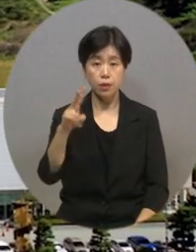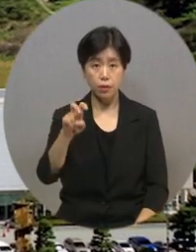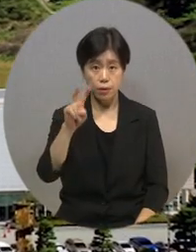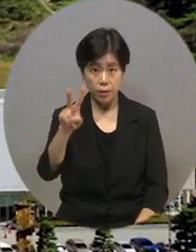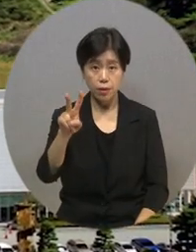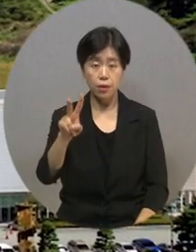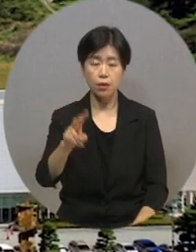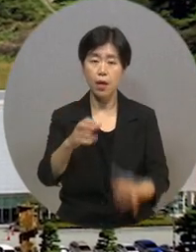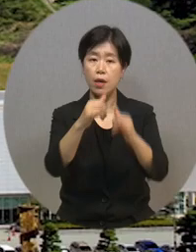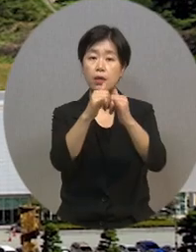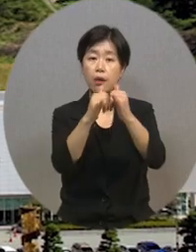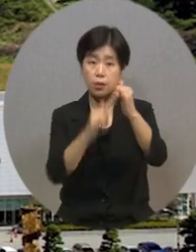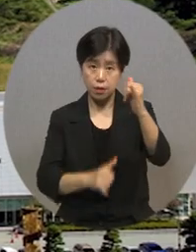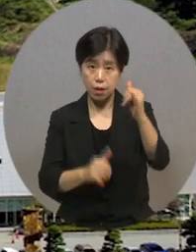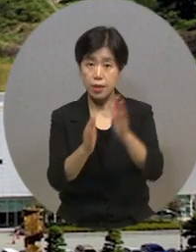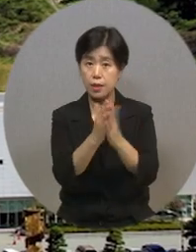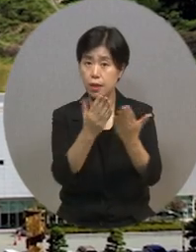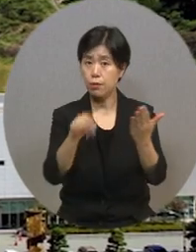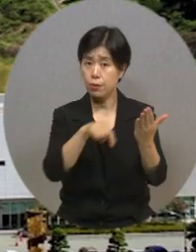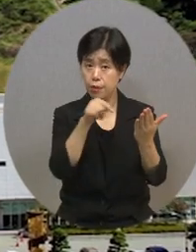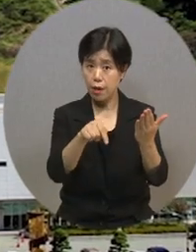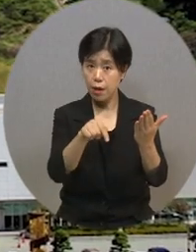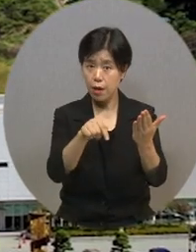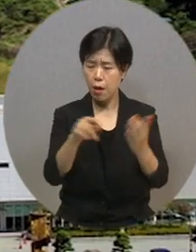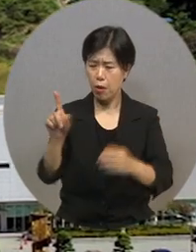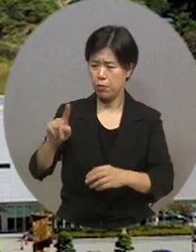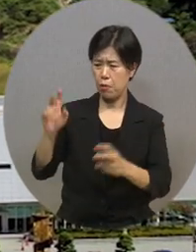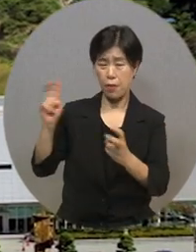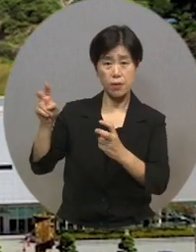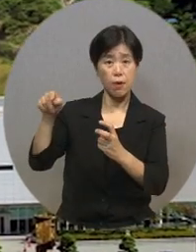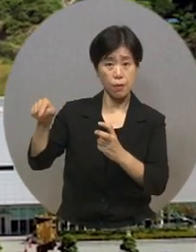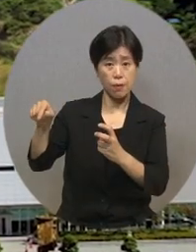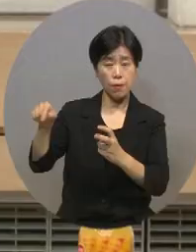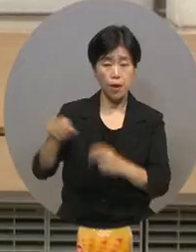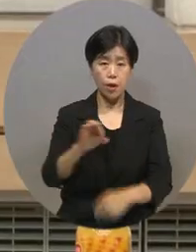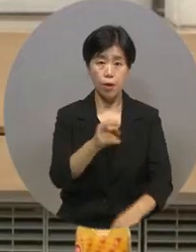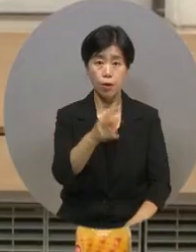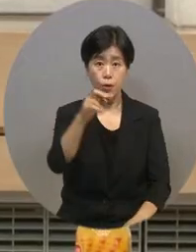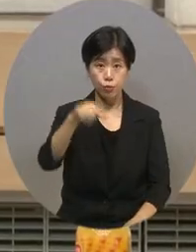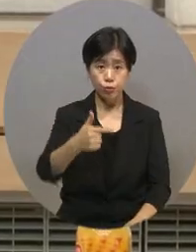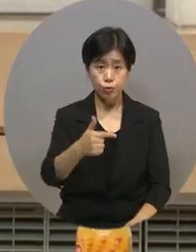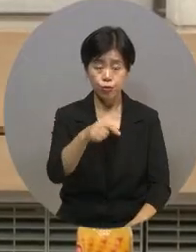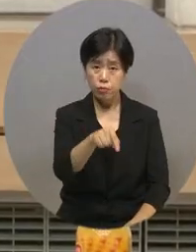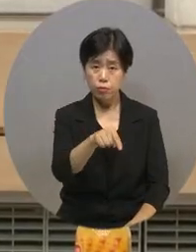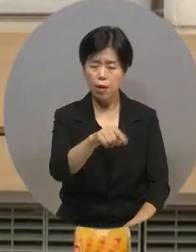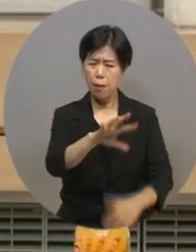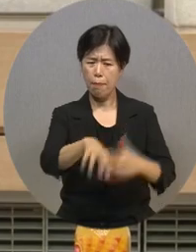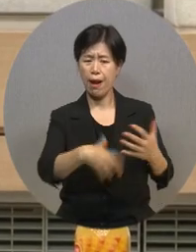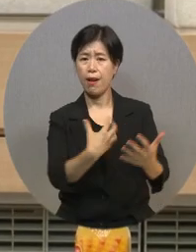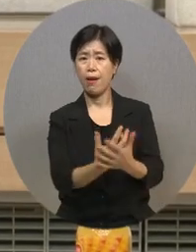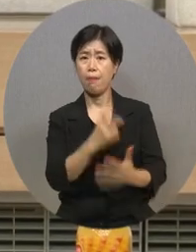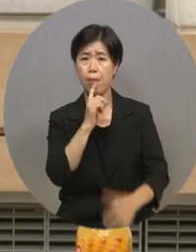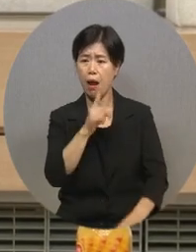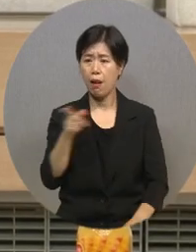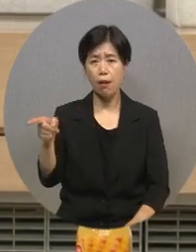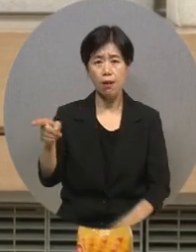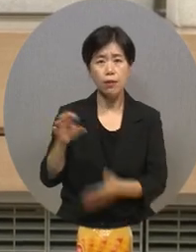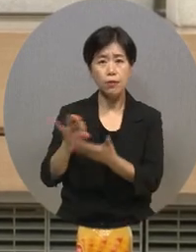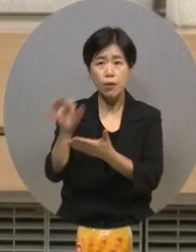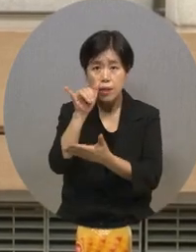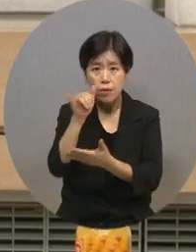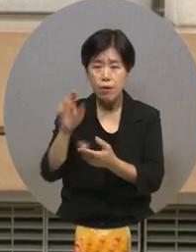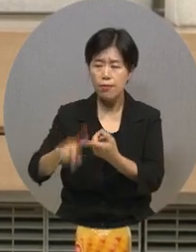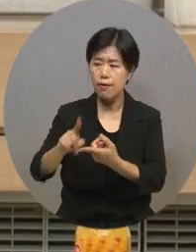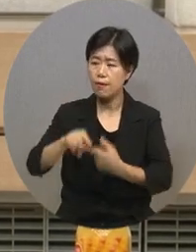개정교육과정 역사교과서 중 일부 출판사가 여순 사건 희생자들에게 반란이라고 표현한 것에 대해